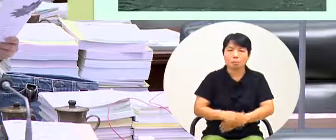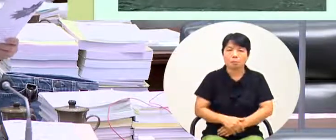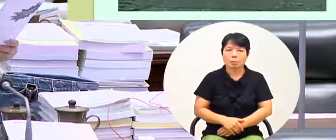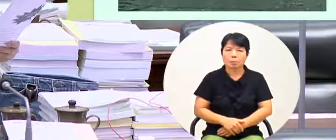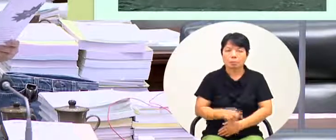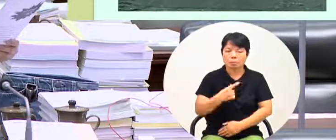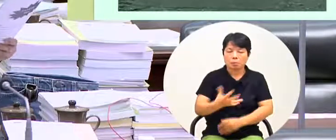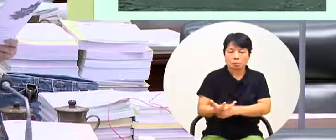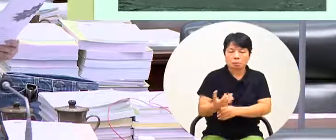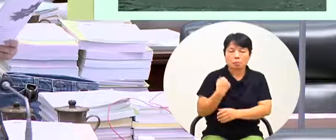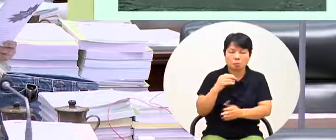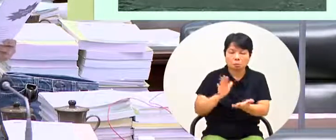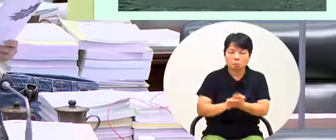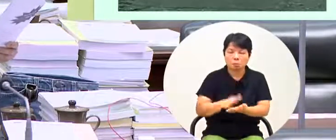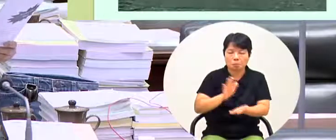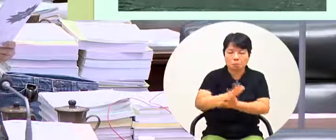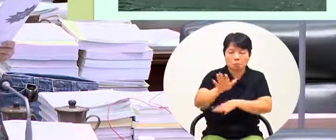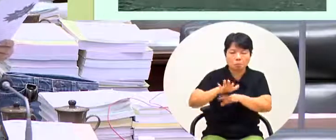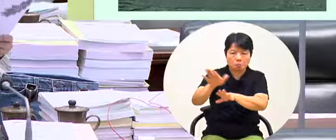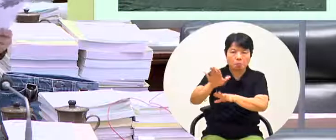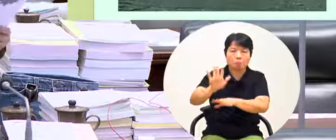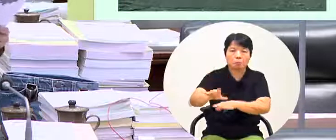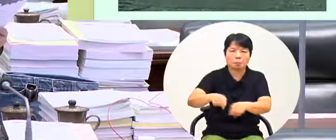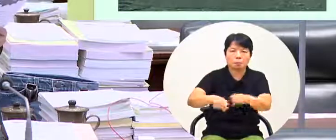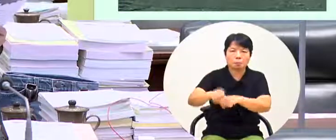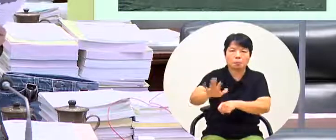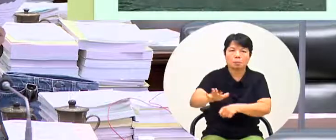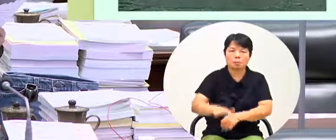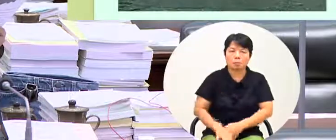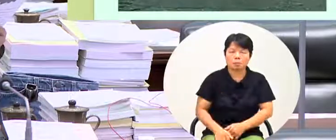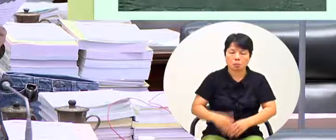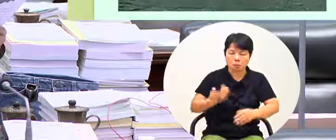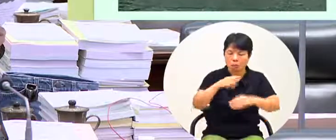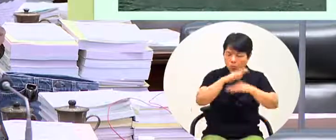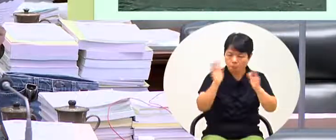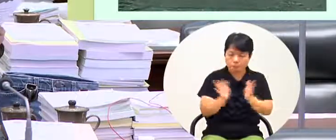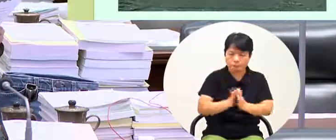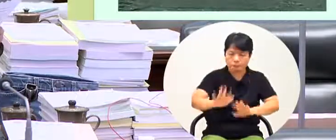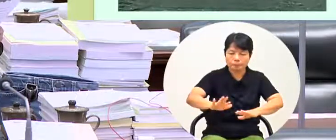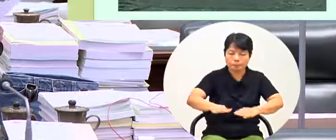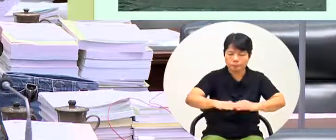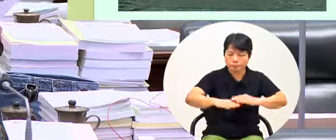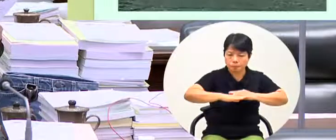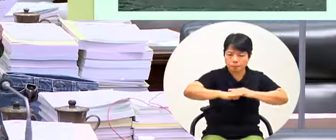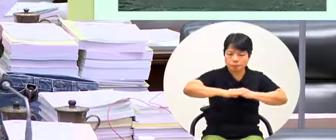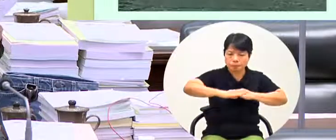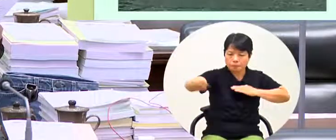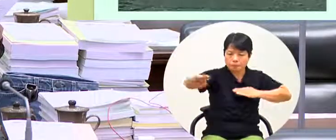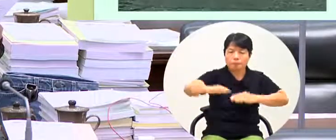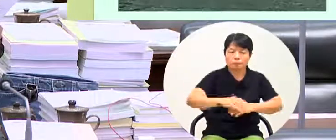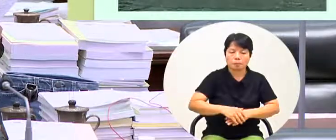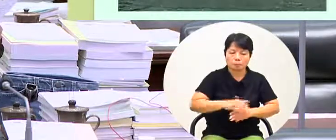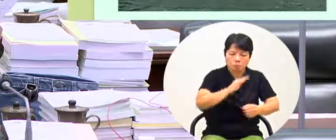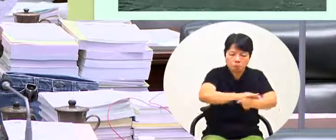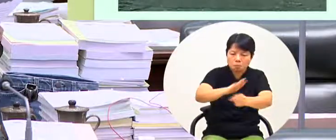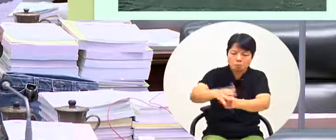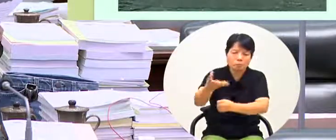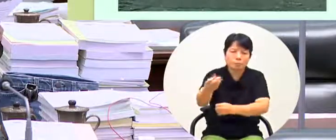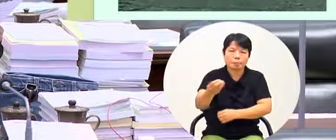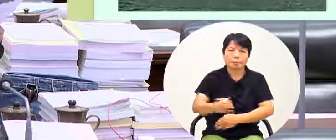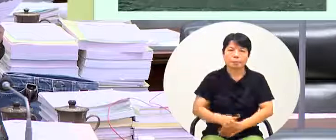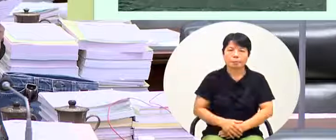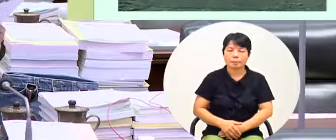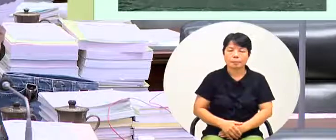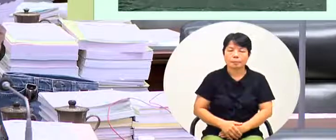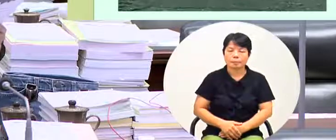现在都是用整面整块整面去铺的，所以在中华路的部分是让人家非常的看起来很舒服